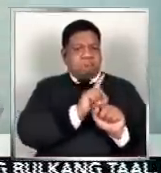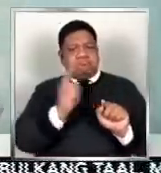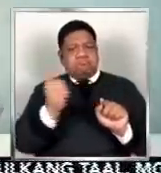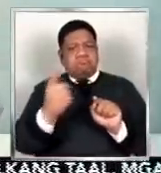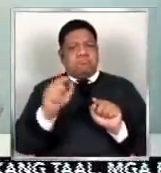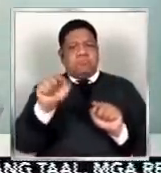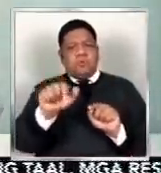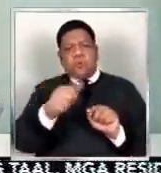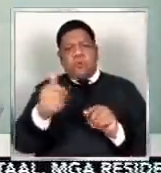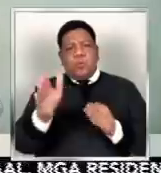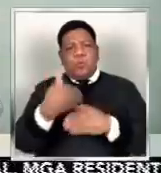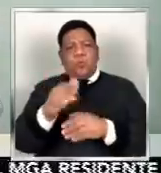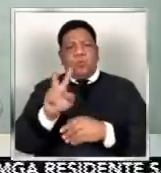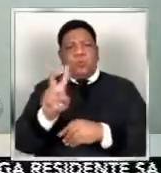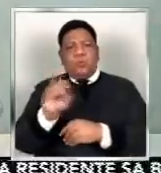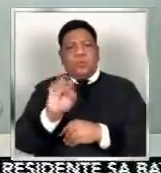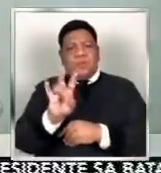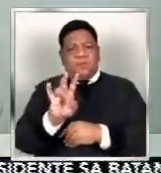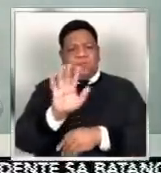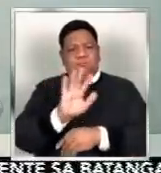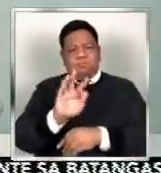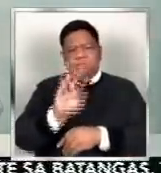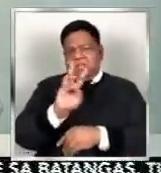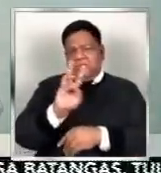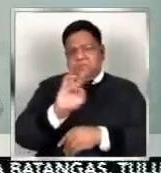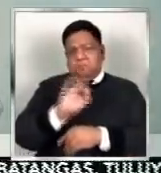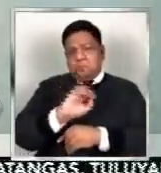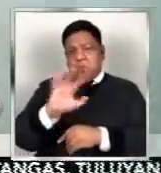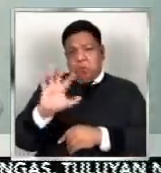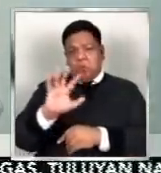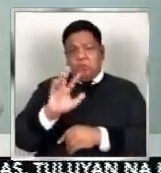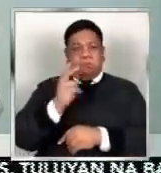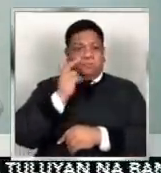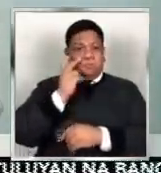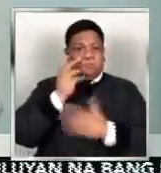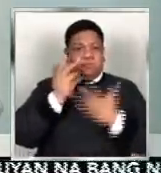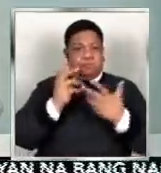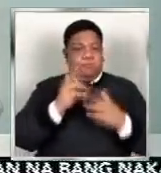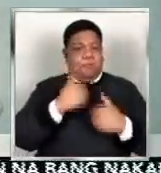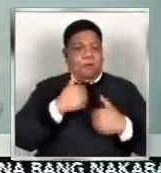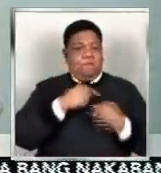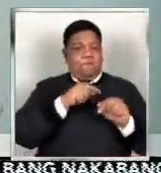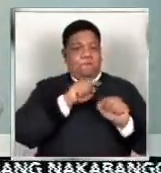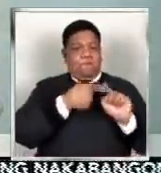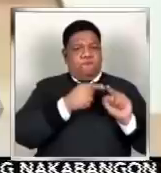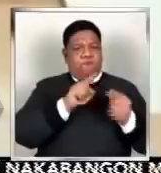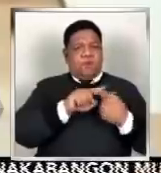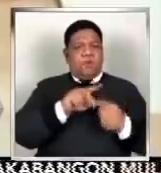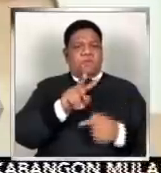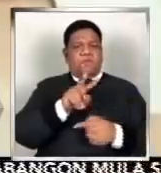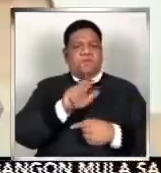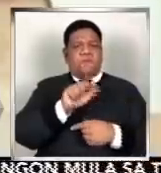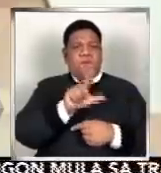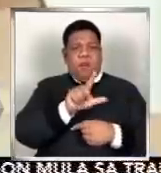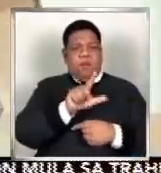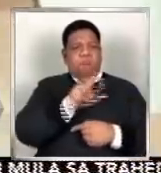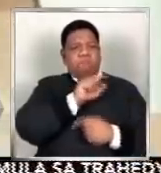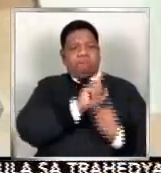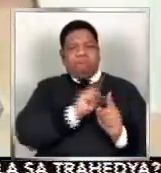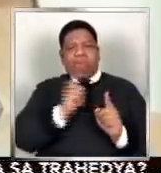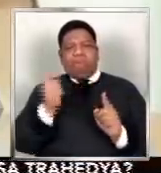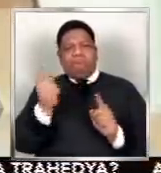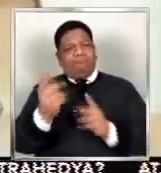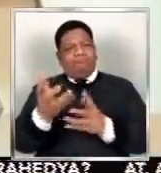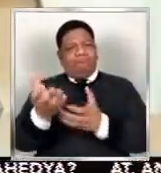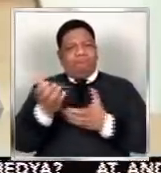6 ng umaga, kita pa rin sa CCTV na sinundo na si Christine ng kaibigang si Valentine Rosales. Humigit kumulang 20